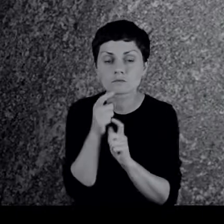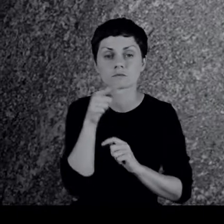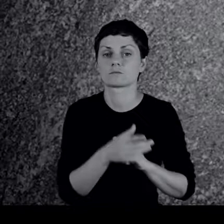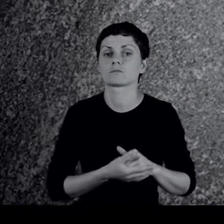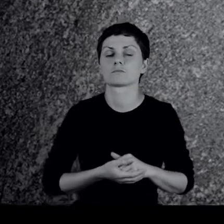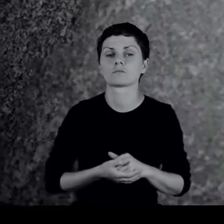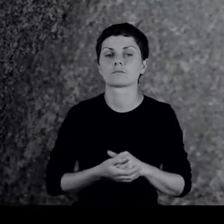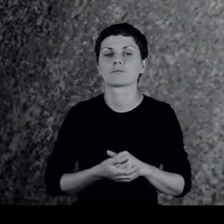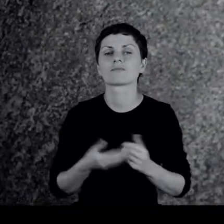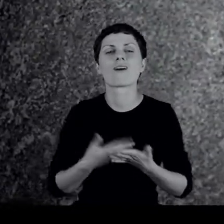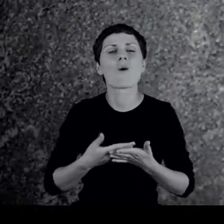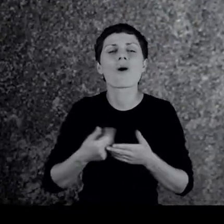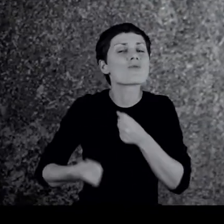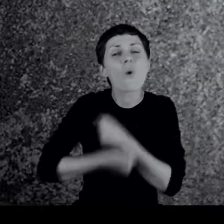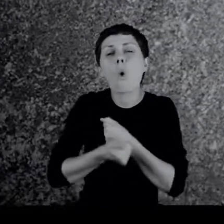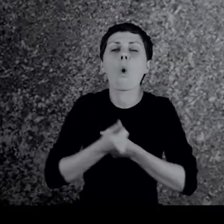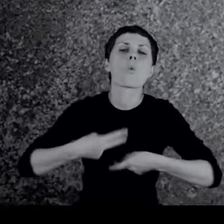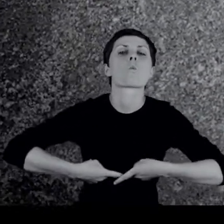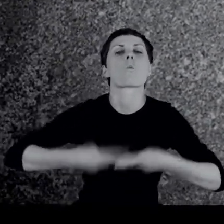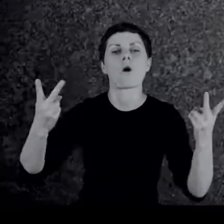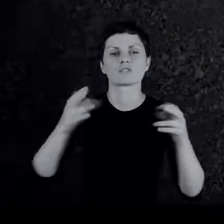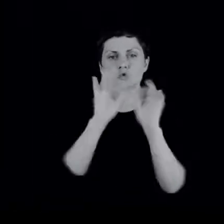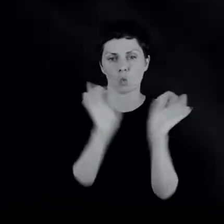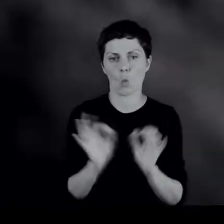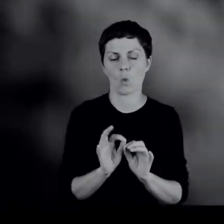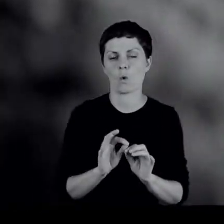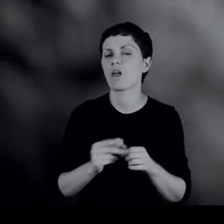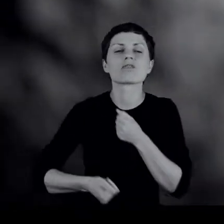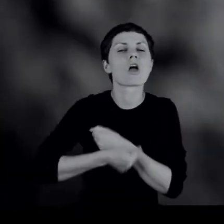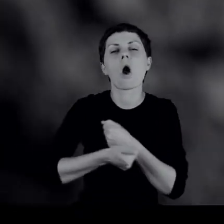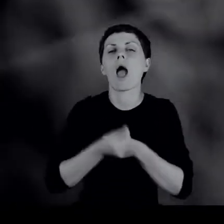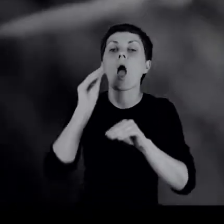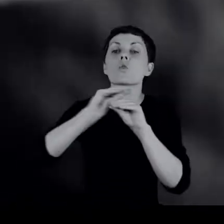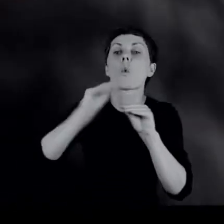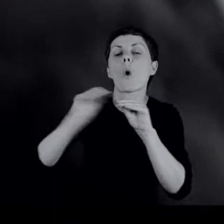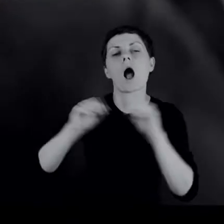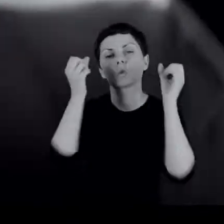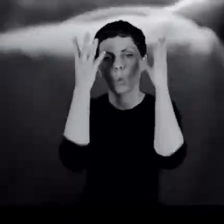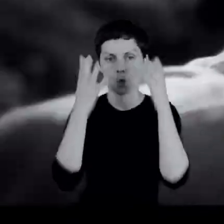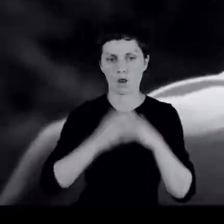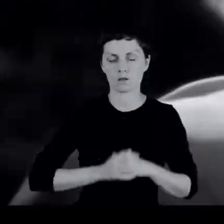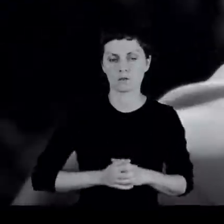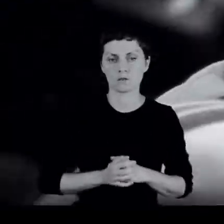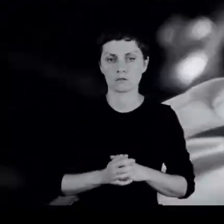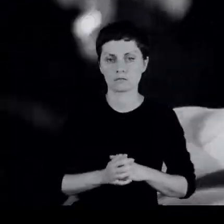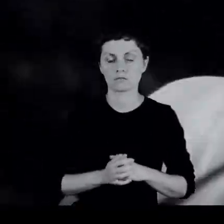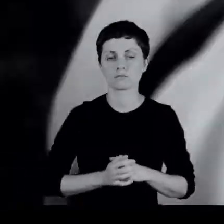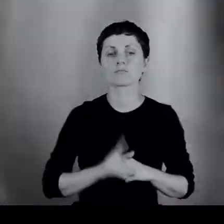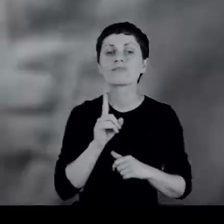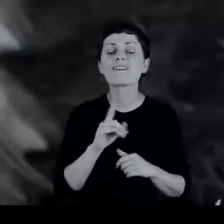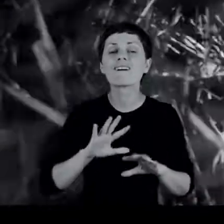nimi. Zatem nie chodzi tutaj o upowszechnianie sztuki, ale tylko o to, żeby zachęcić do